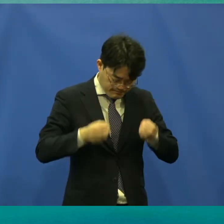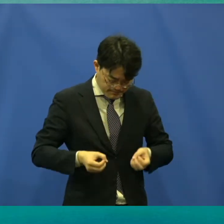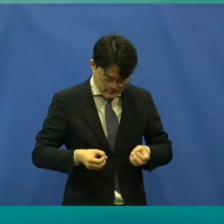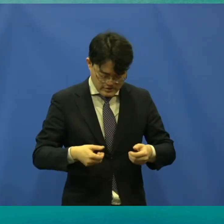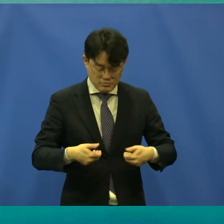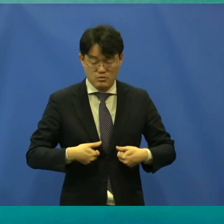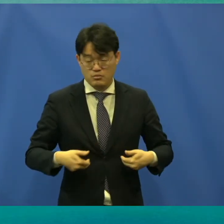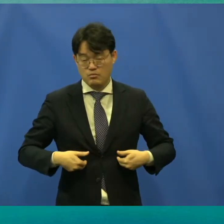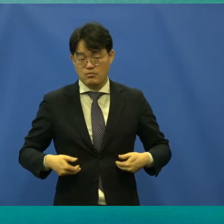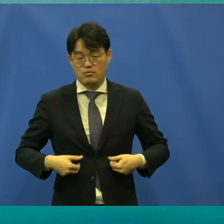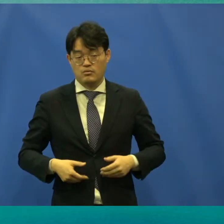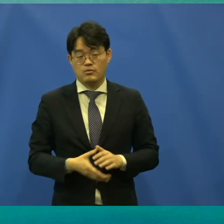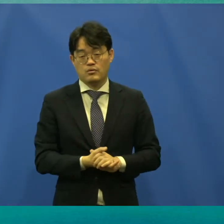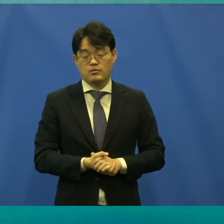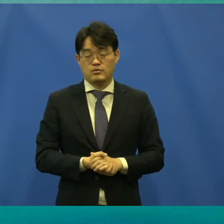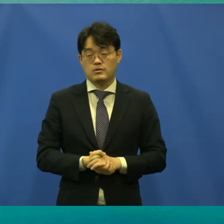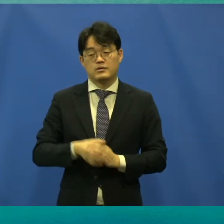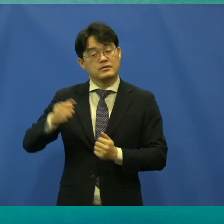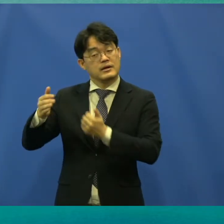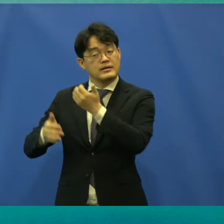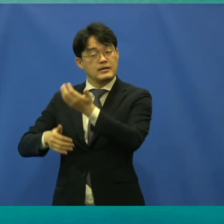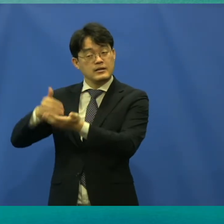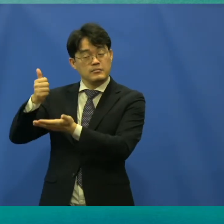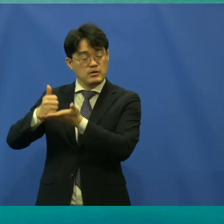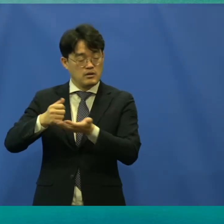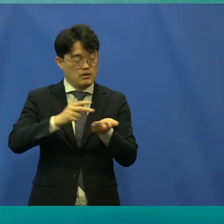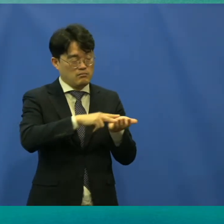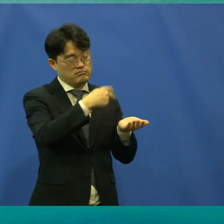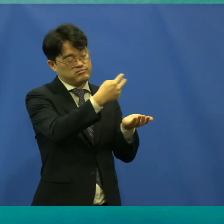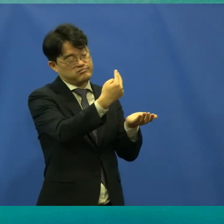끝을 내고자 하셨다면 벌써 끝났습니다.